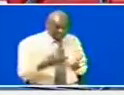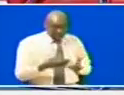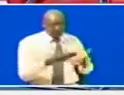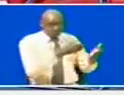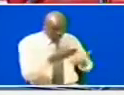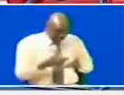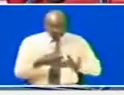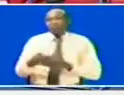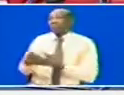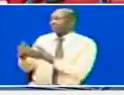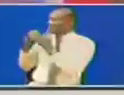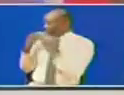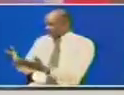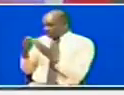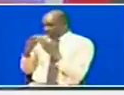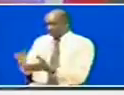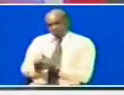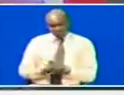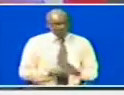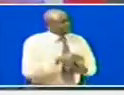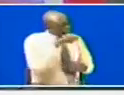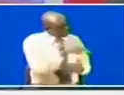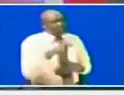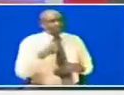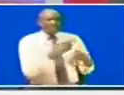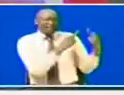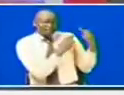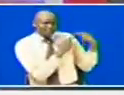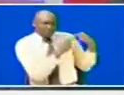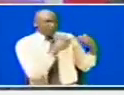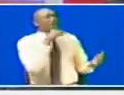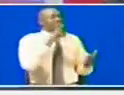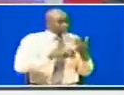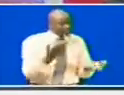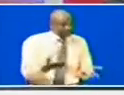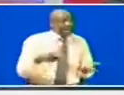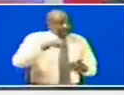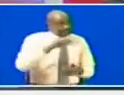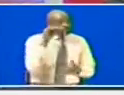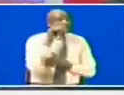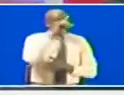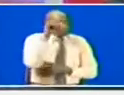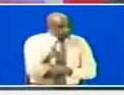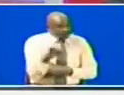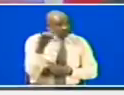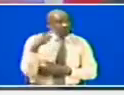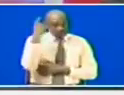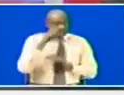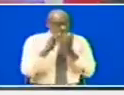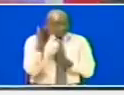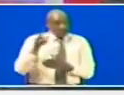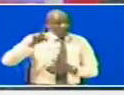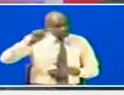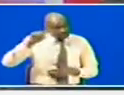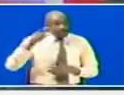News. Na hii leo mtazamaji tunajadili jukumu la mume, na tumekuuliza swali katika mitandao ya kijamii. Unaweza kuchangia kwenye Twitter